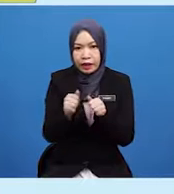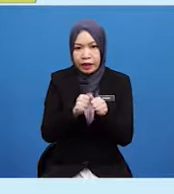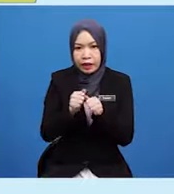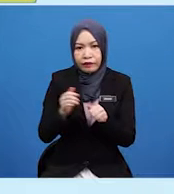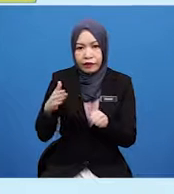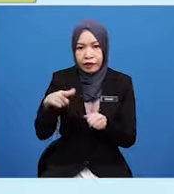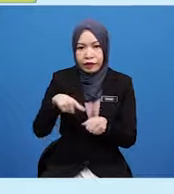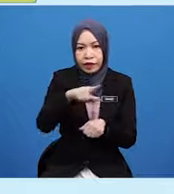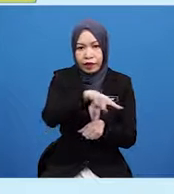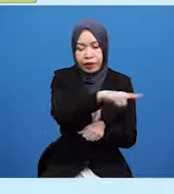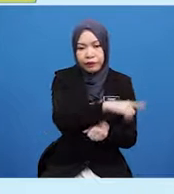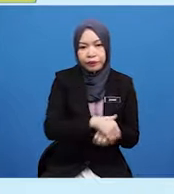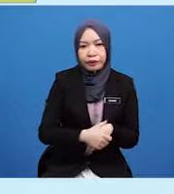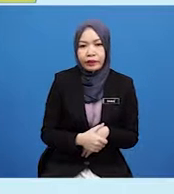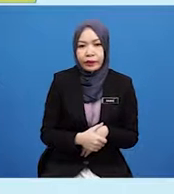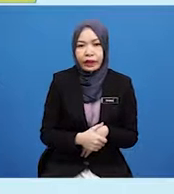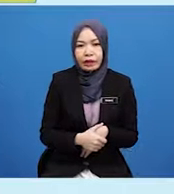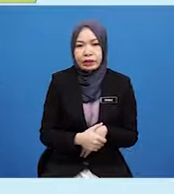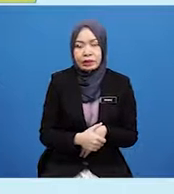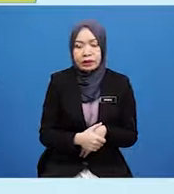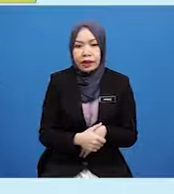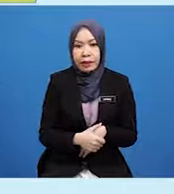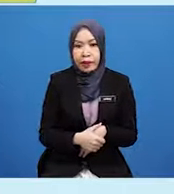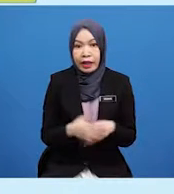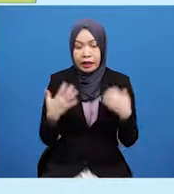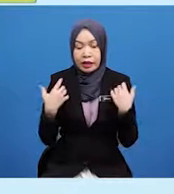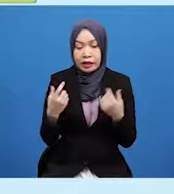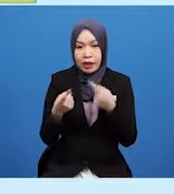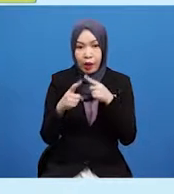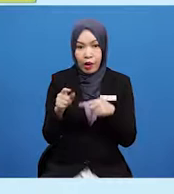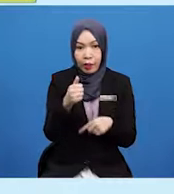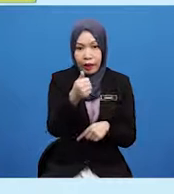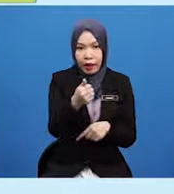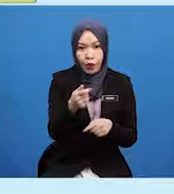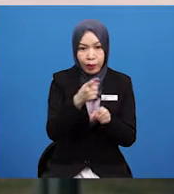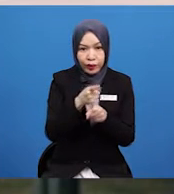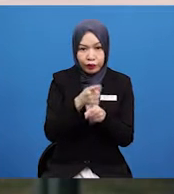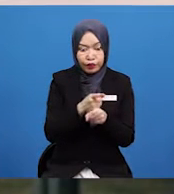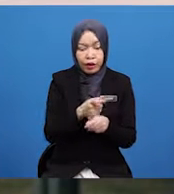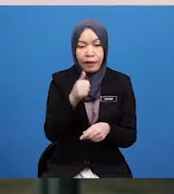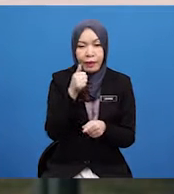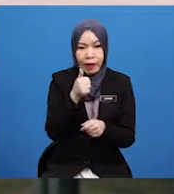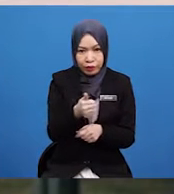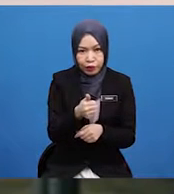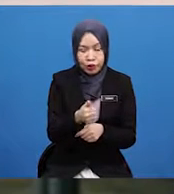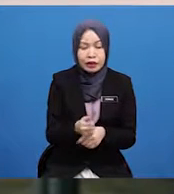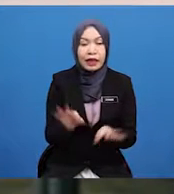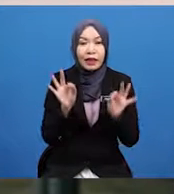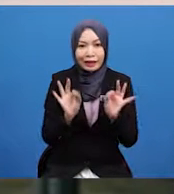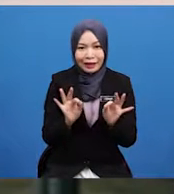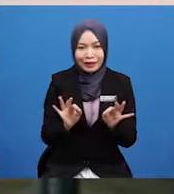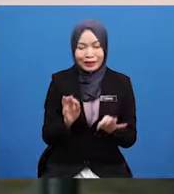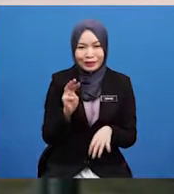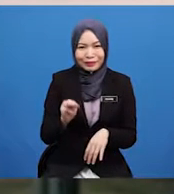petukaran barangan Adakah jawaban murid-murid betul bagus sekiranya murid-murid